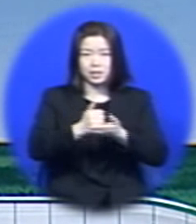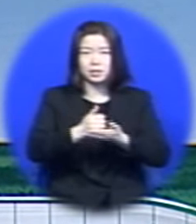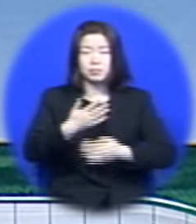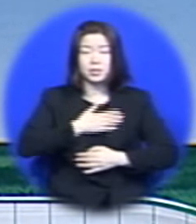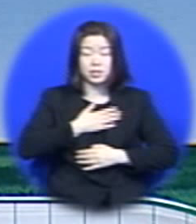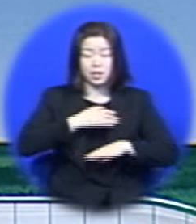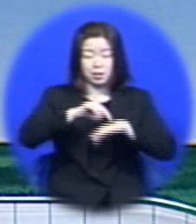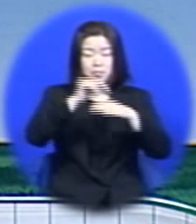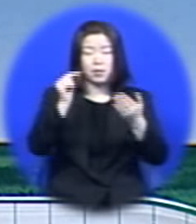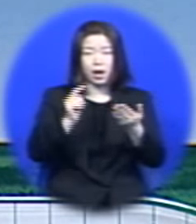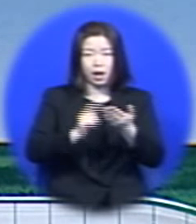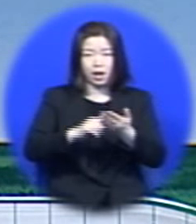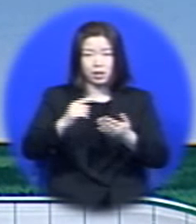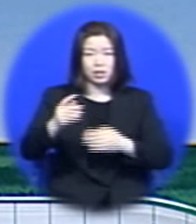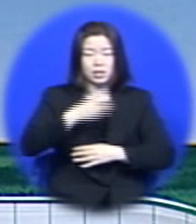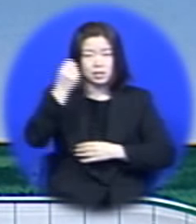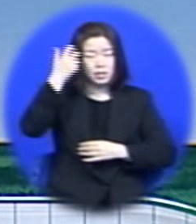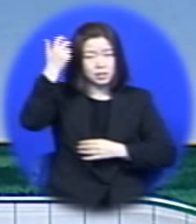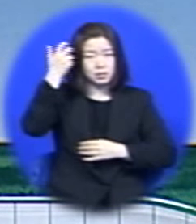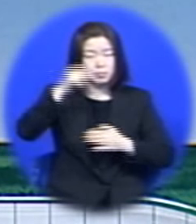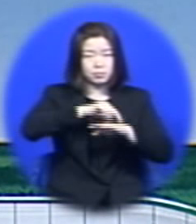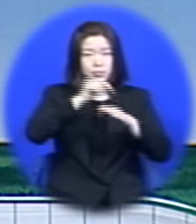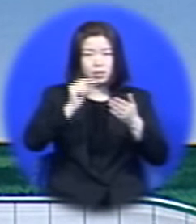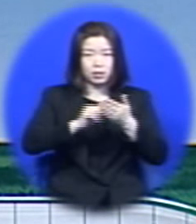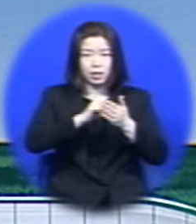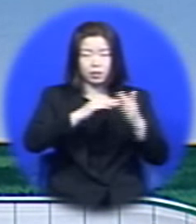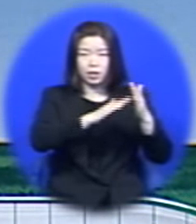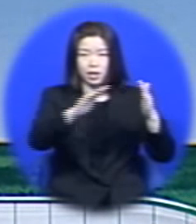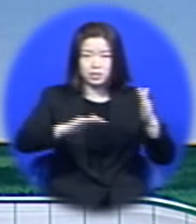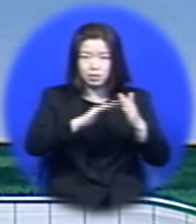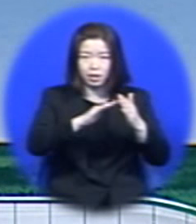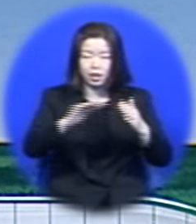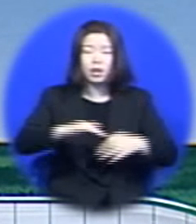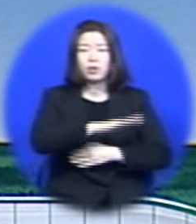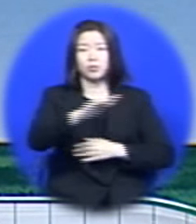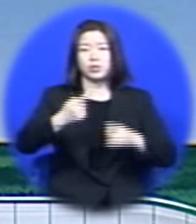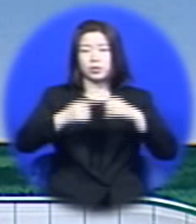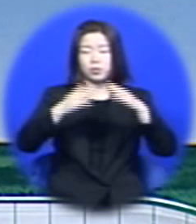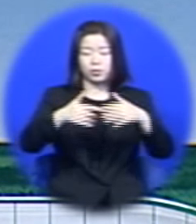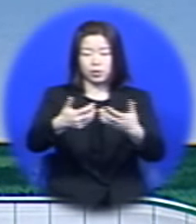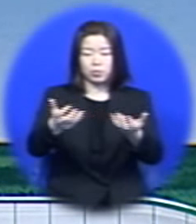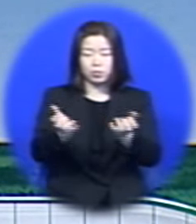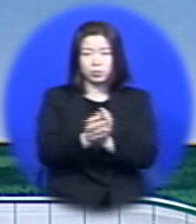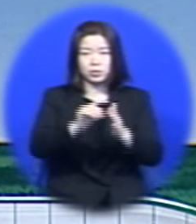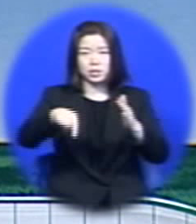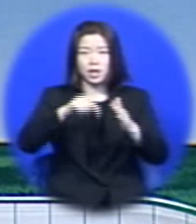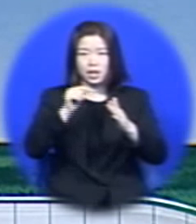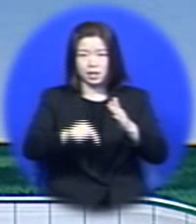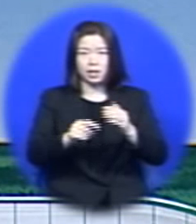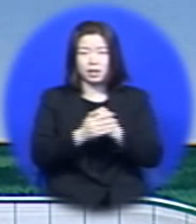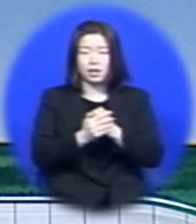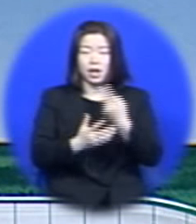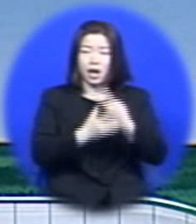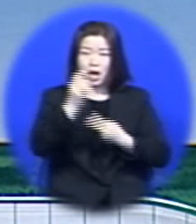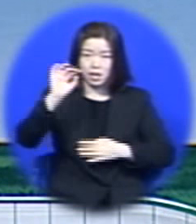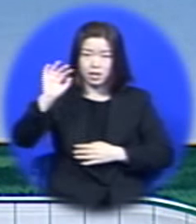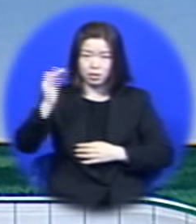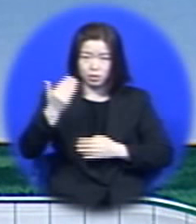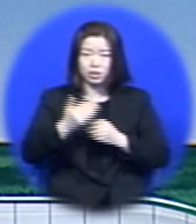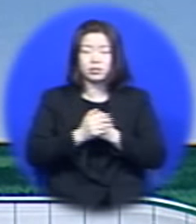제 마음의 심령에 그리고 우리의 가정에 그리고 우리 교회 공동체에 하나가